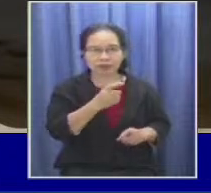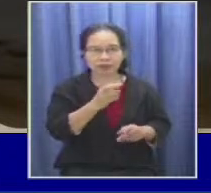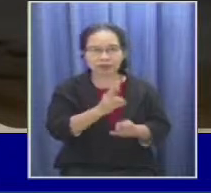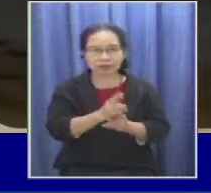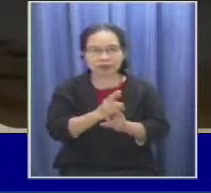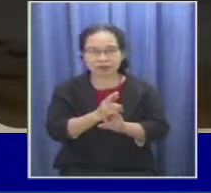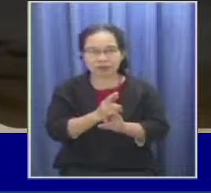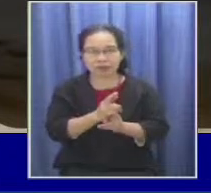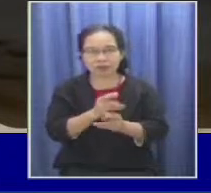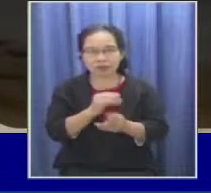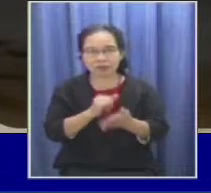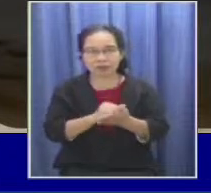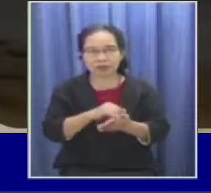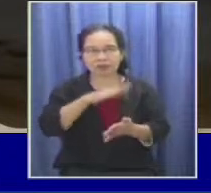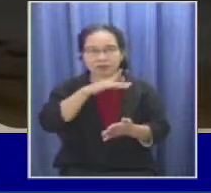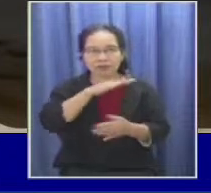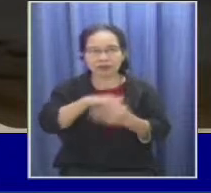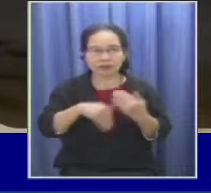mu a